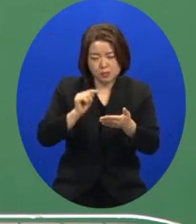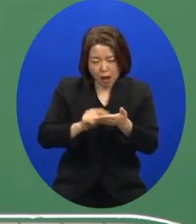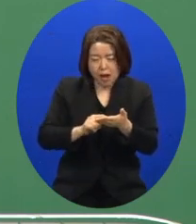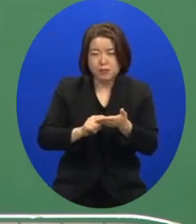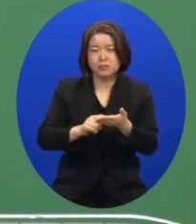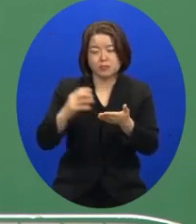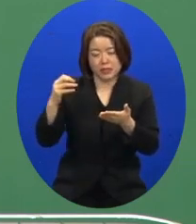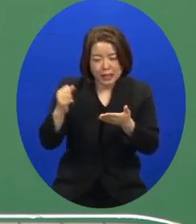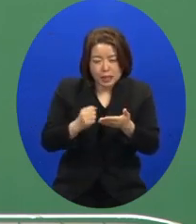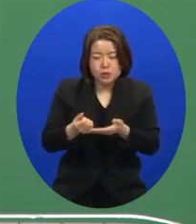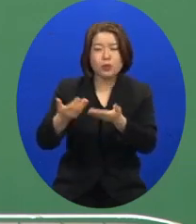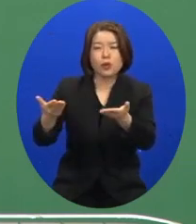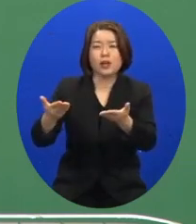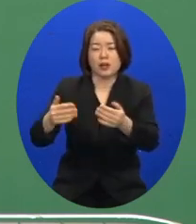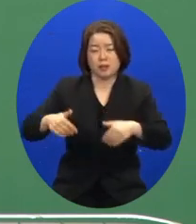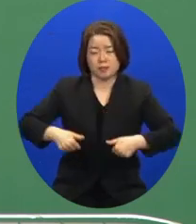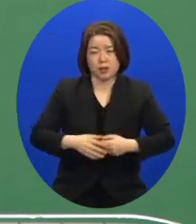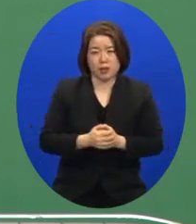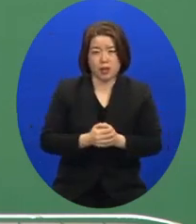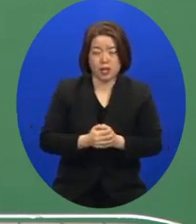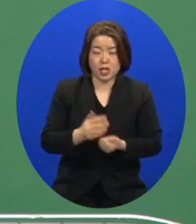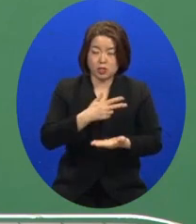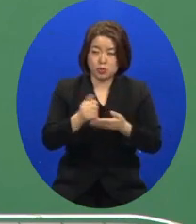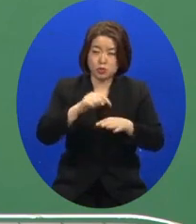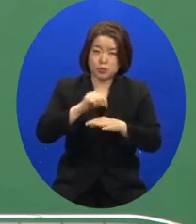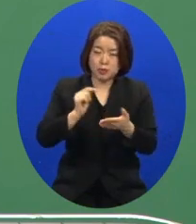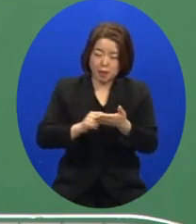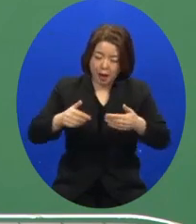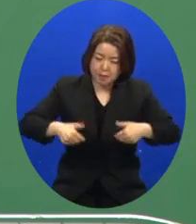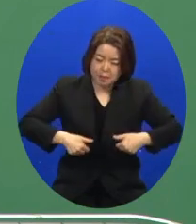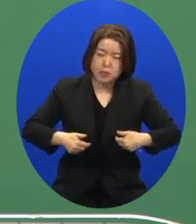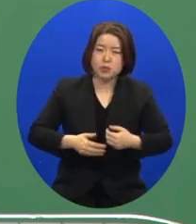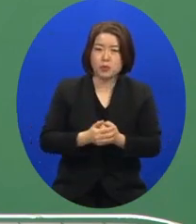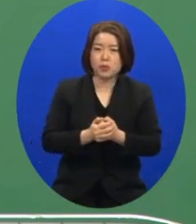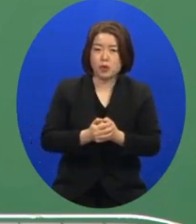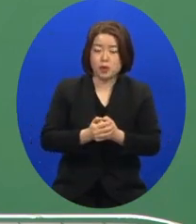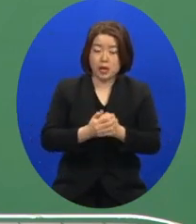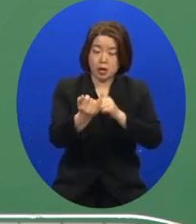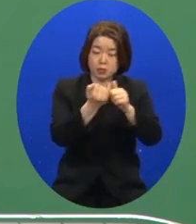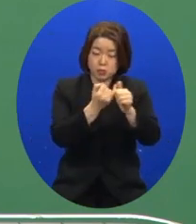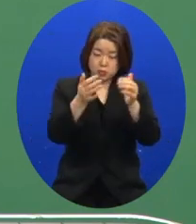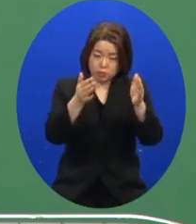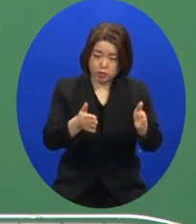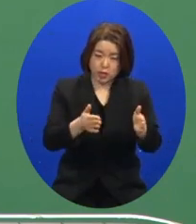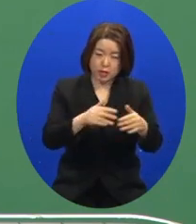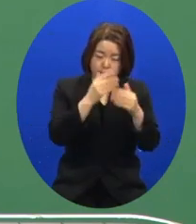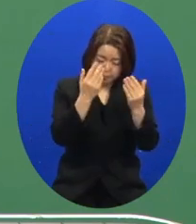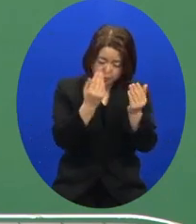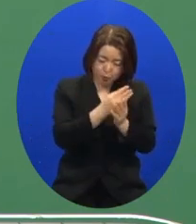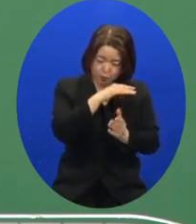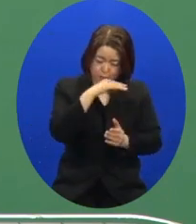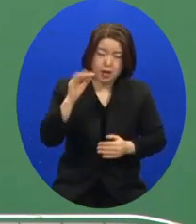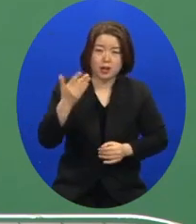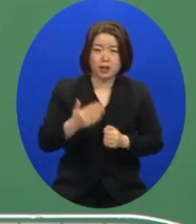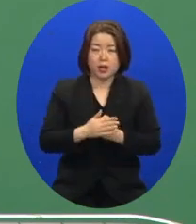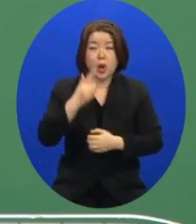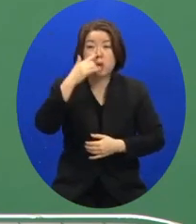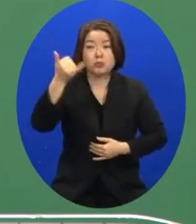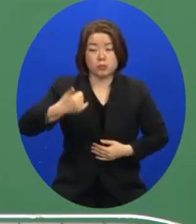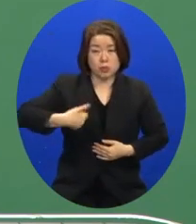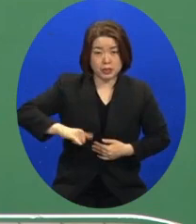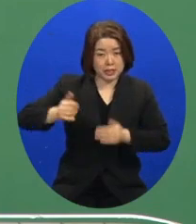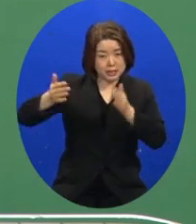합니다. 주님의 마음을 품어야 부부 사이가 온전해져요. 부모 자녀 사이에도